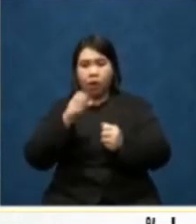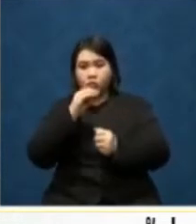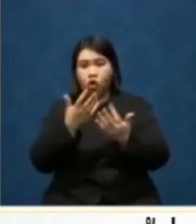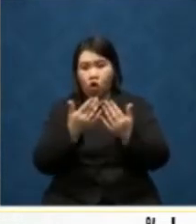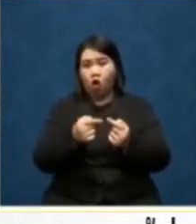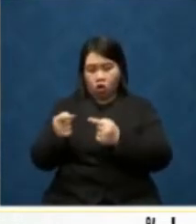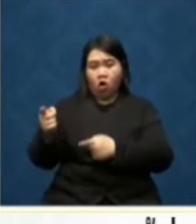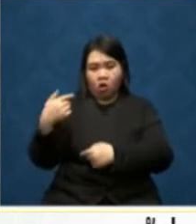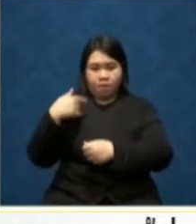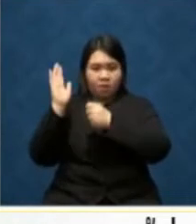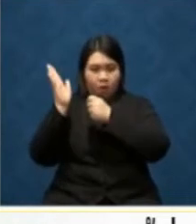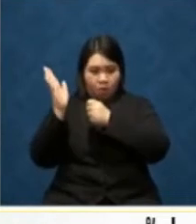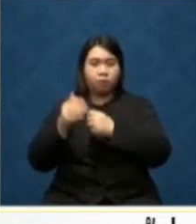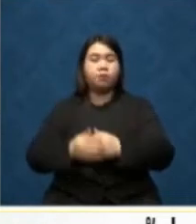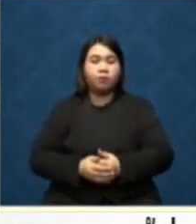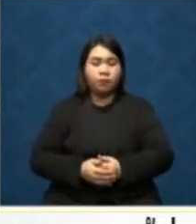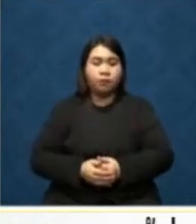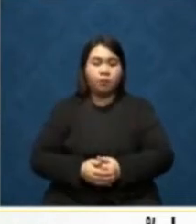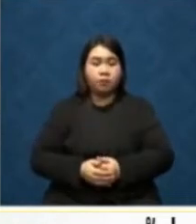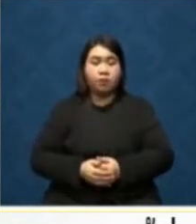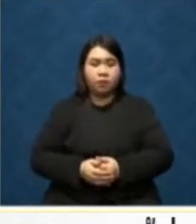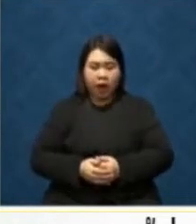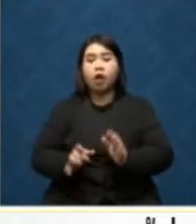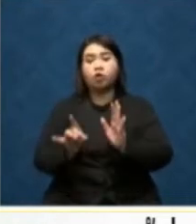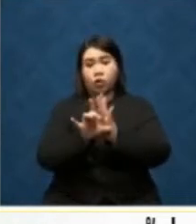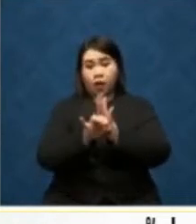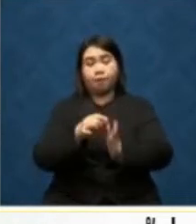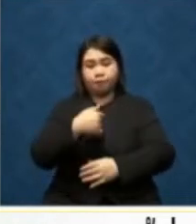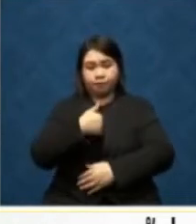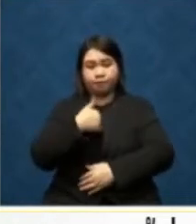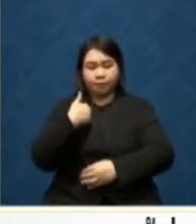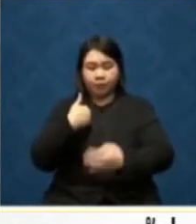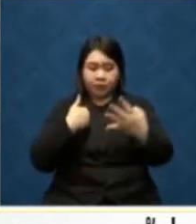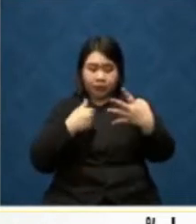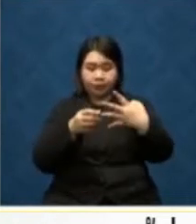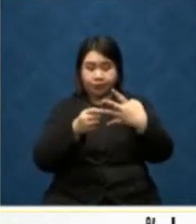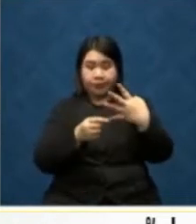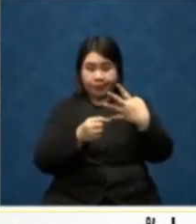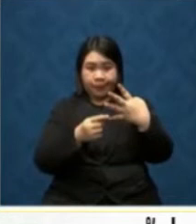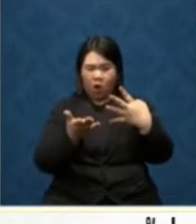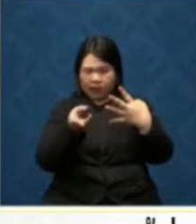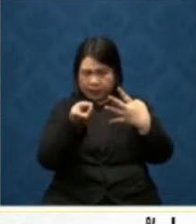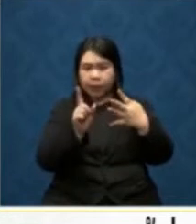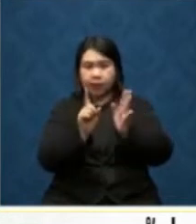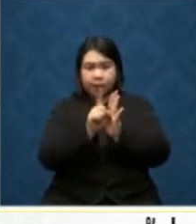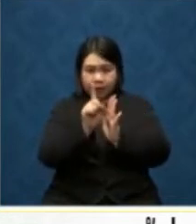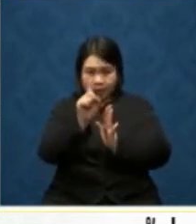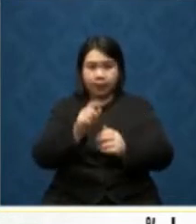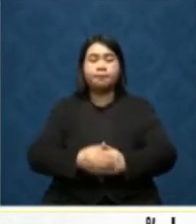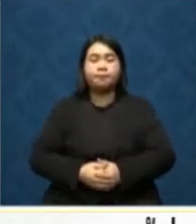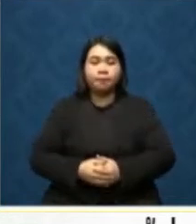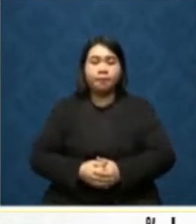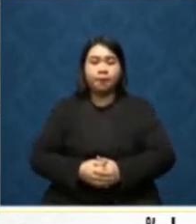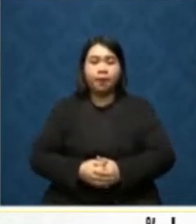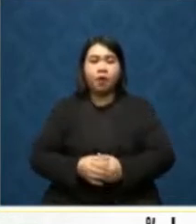เวลาได้ลงเลยแล้วผมไม่ขอลงอะไรลเอียดเด๋ยวยกใหทานวรพบได้ลกข้มานำเสนินนะครัประเดสุดทายครบทระทานใน 4 ปเดวั